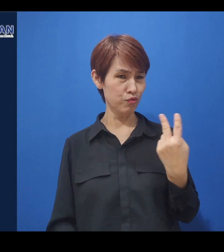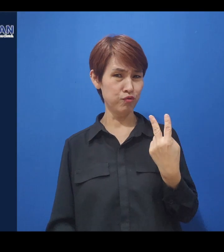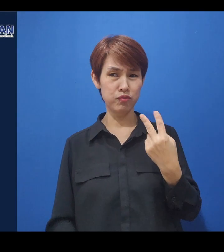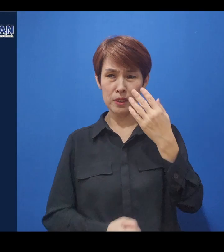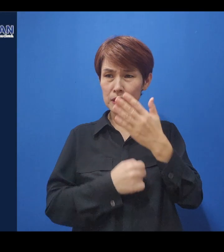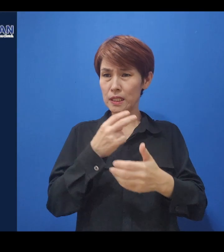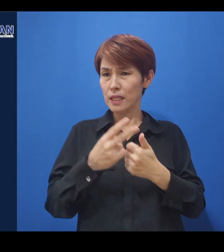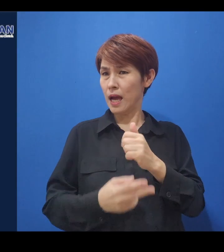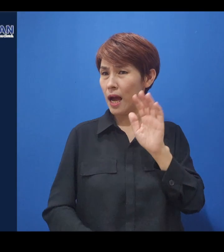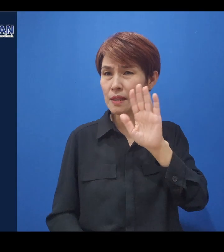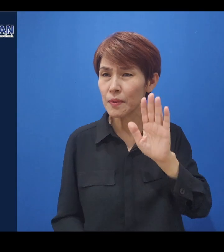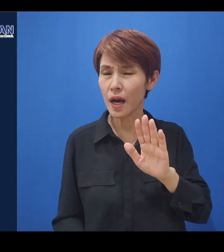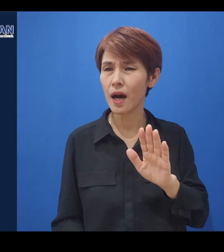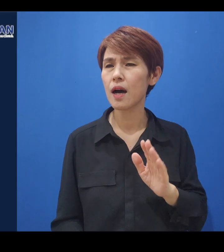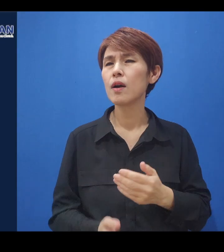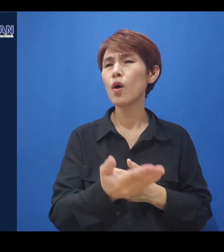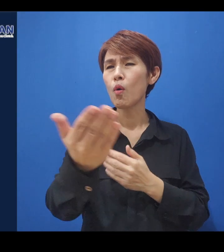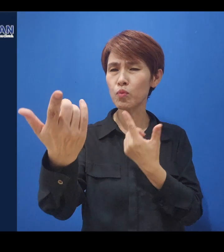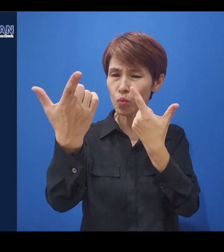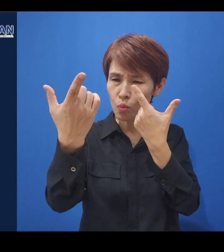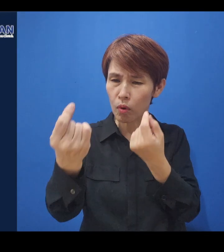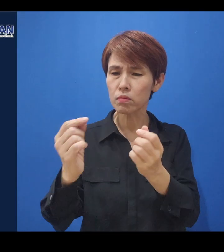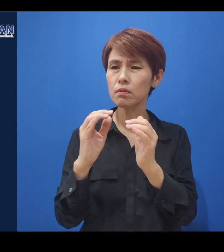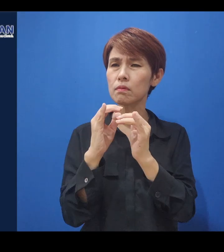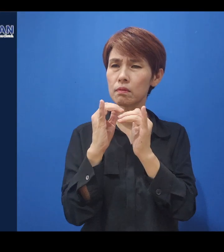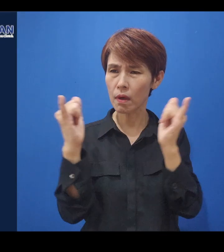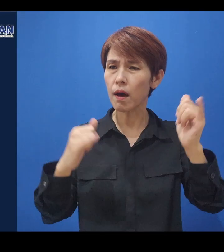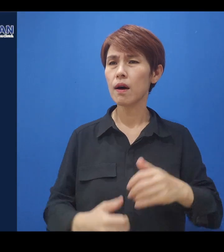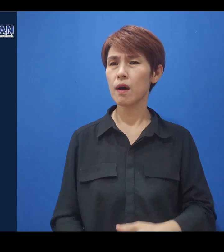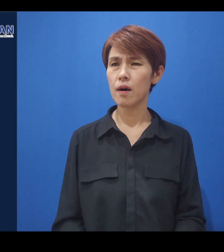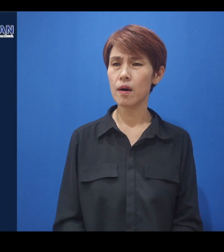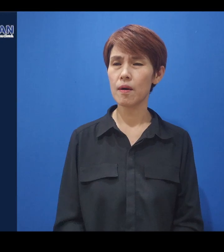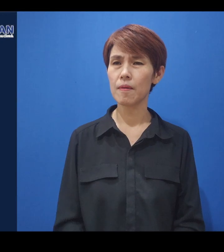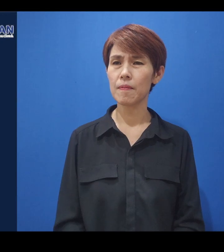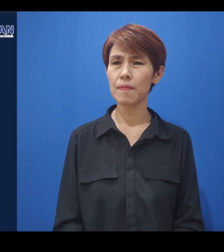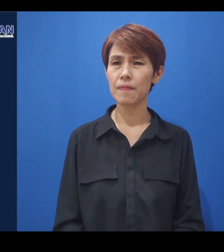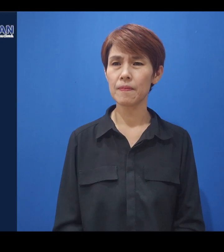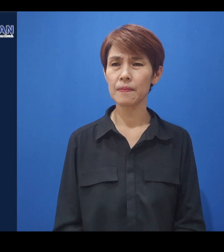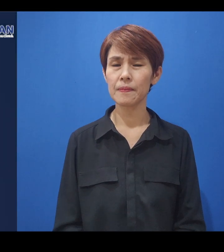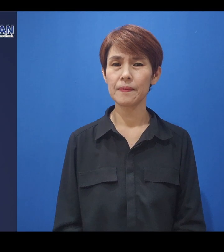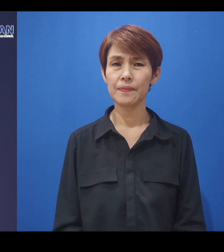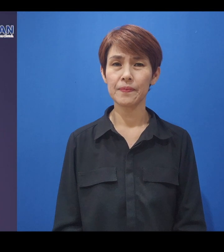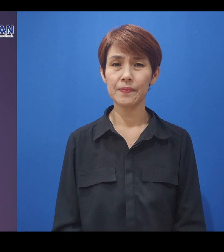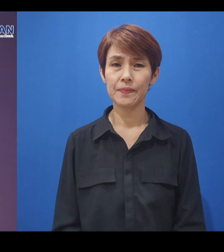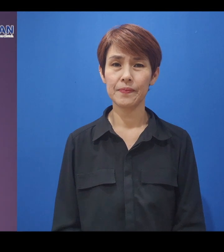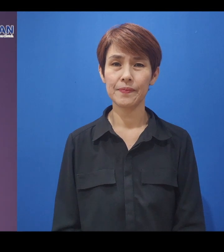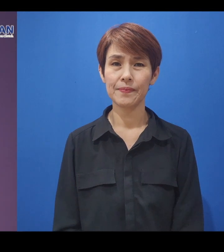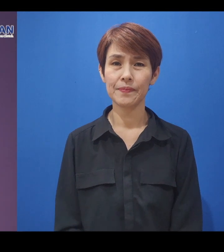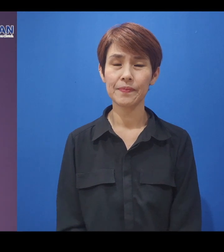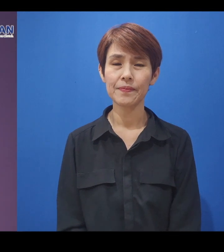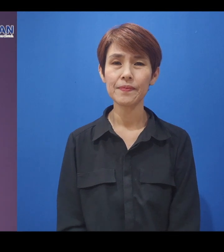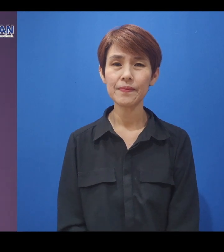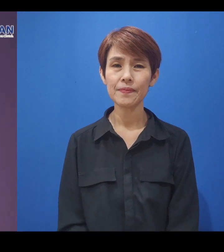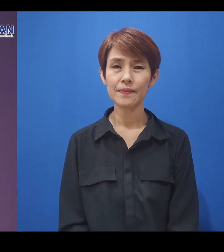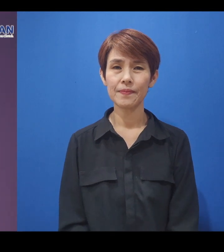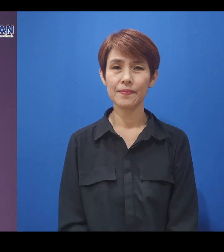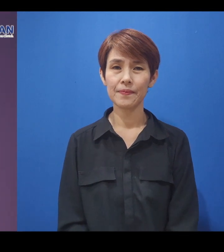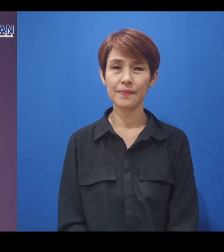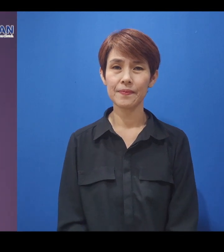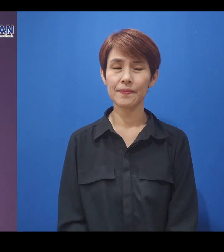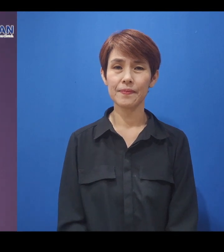신이 아닙니다. 여러분과 같은 성정을 가진 사람일 뿐입니다.